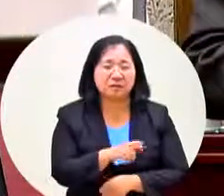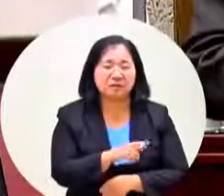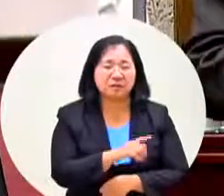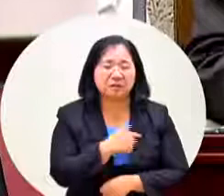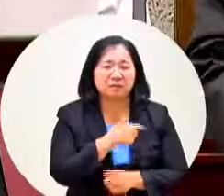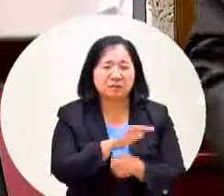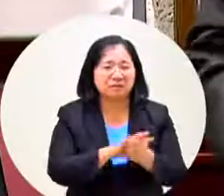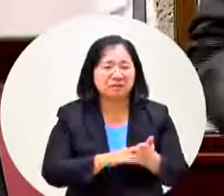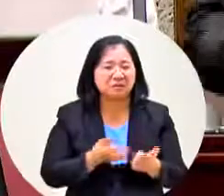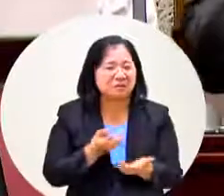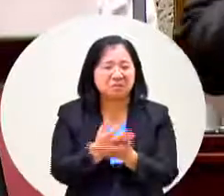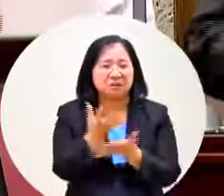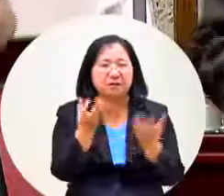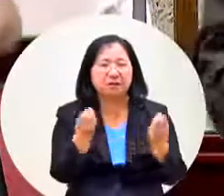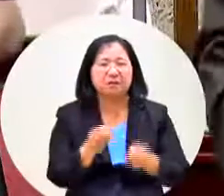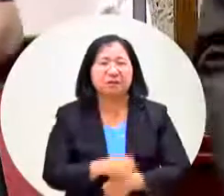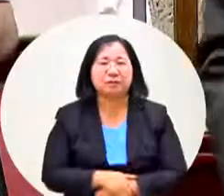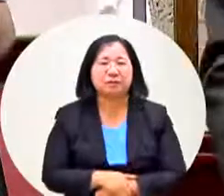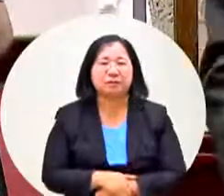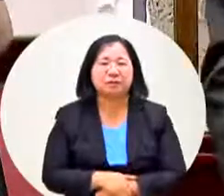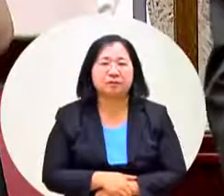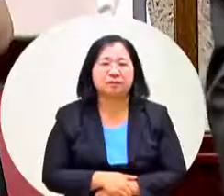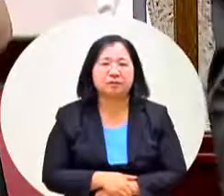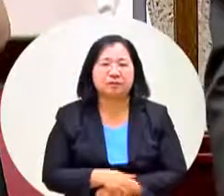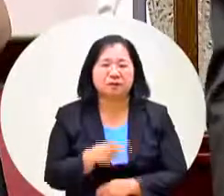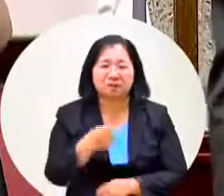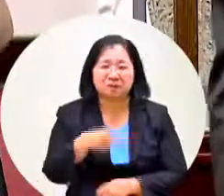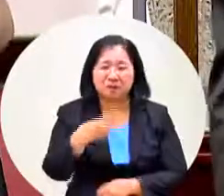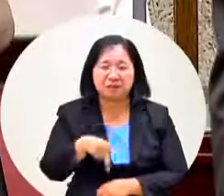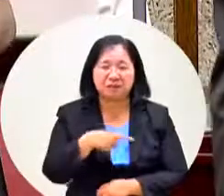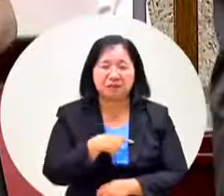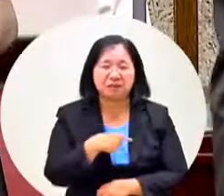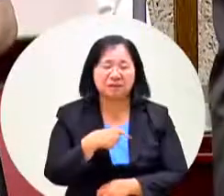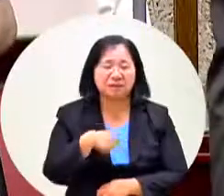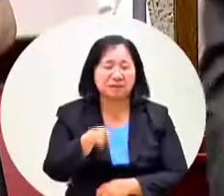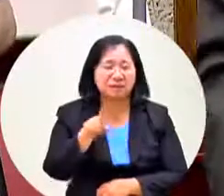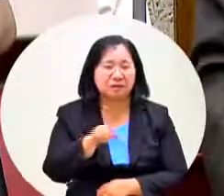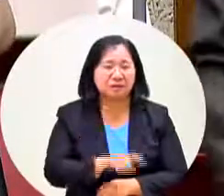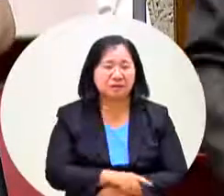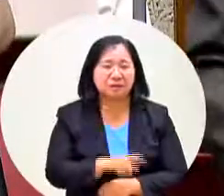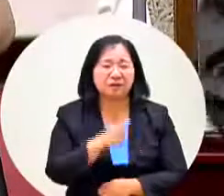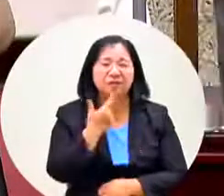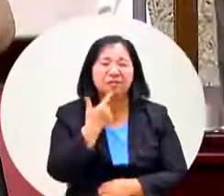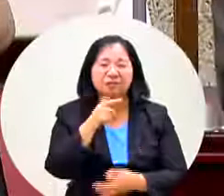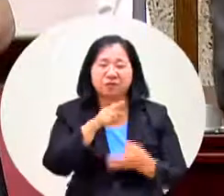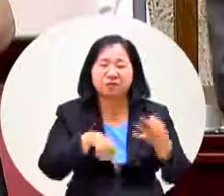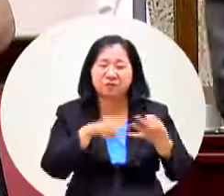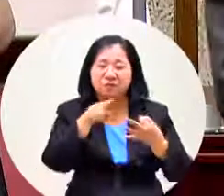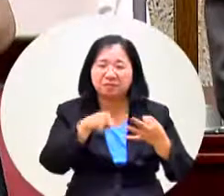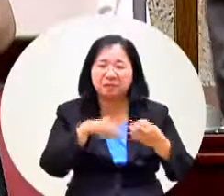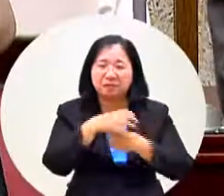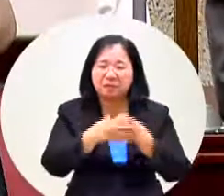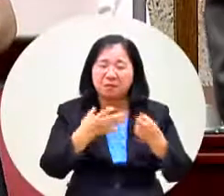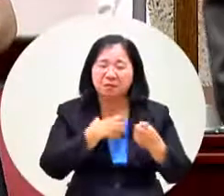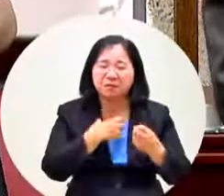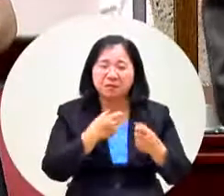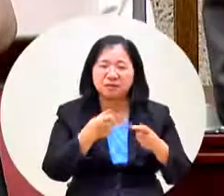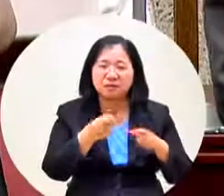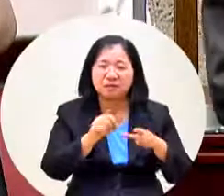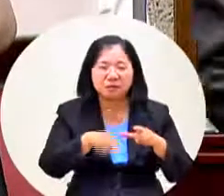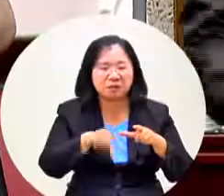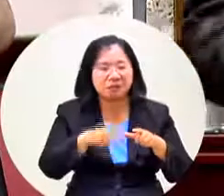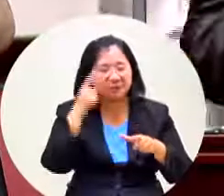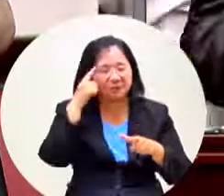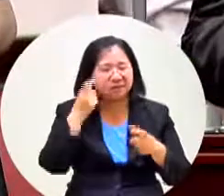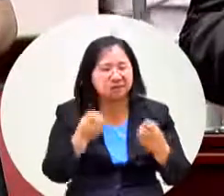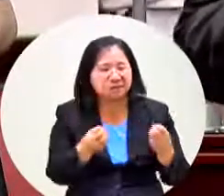啊，佫来就是伊爱倒，吼，啊，一般来讲吼，咱的迄个金蕉吼，伊也 伊是爱进行光合作用，所以伊若甲迄个叶